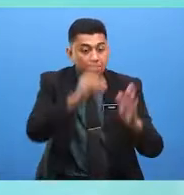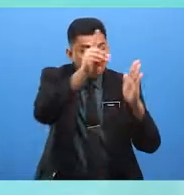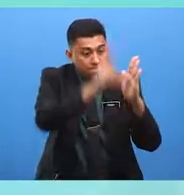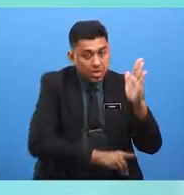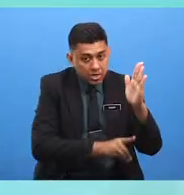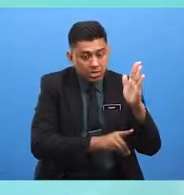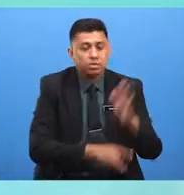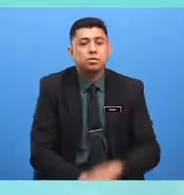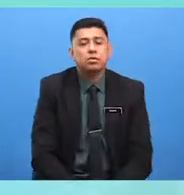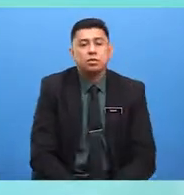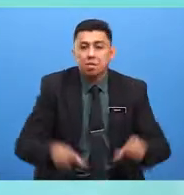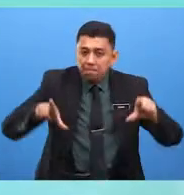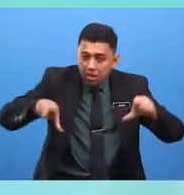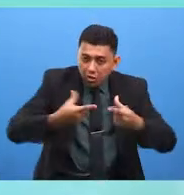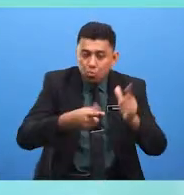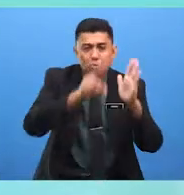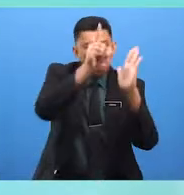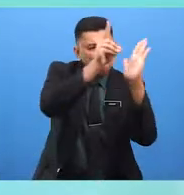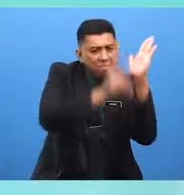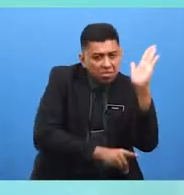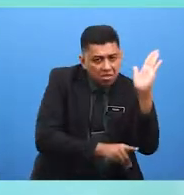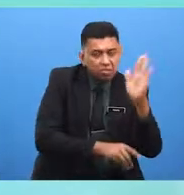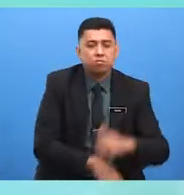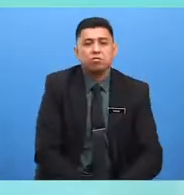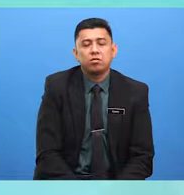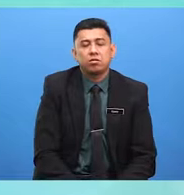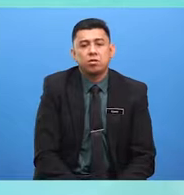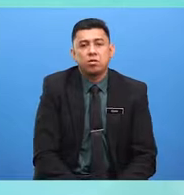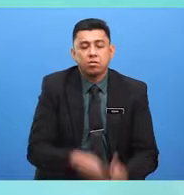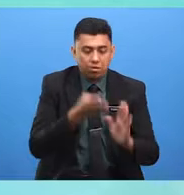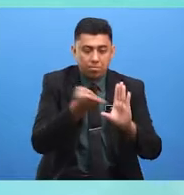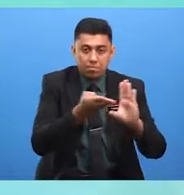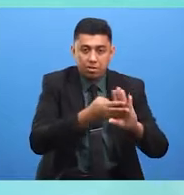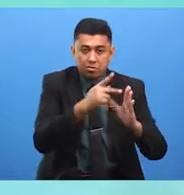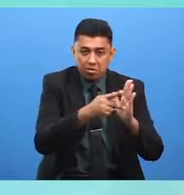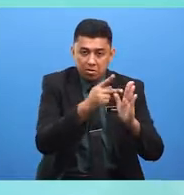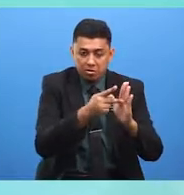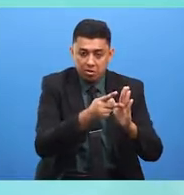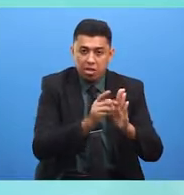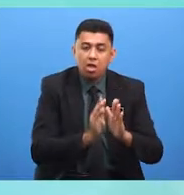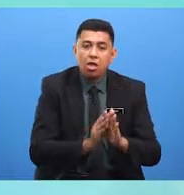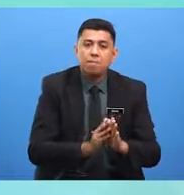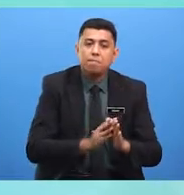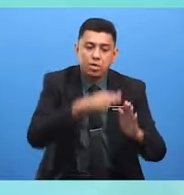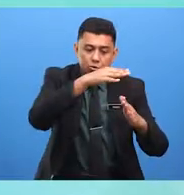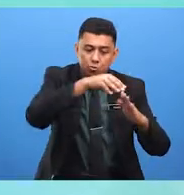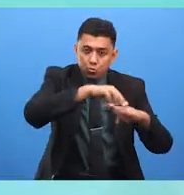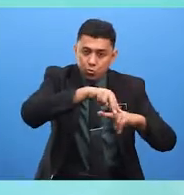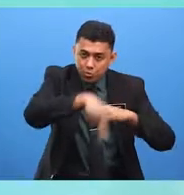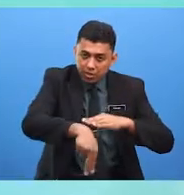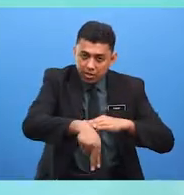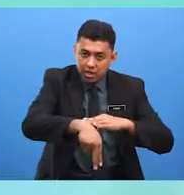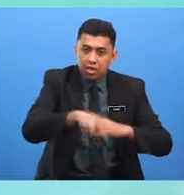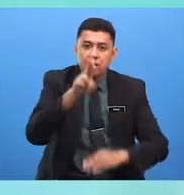semua sih berlakunya kemelesetan ekonomi dan pusat akan menurunkan nisbah Riza berkanun